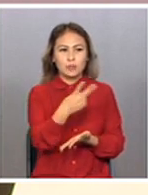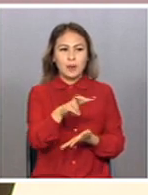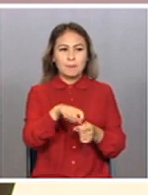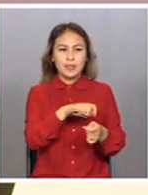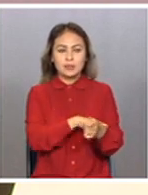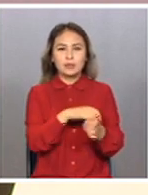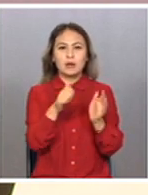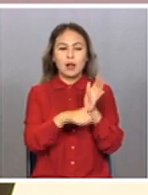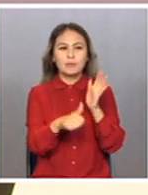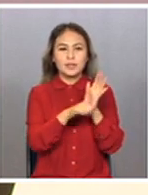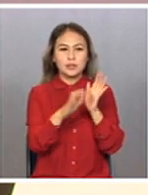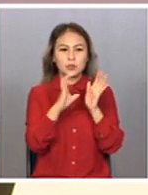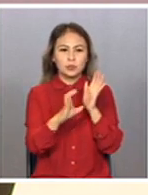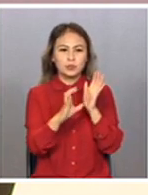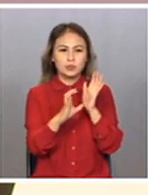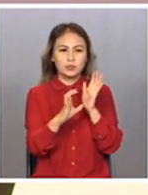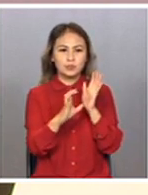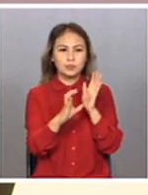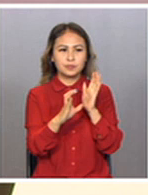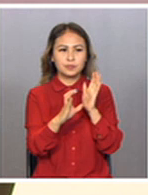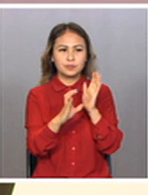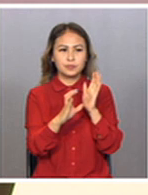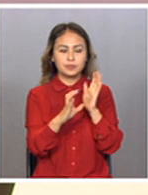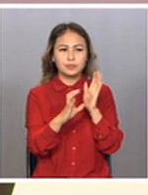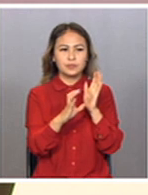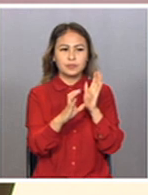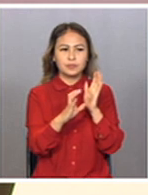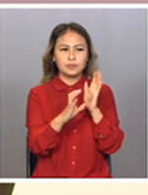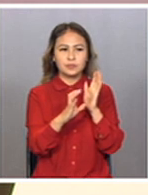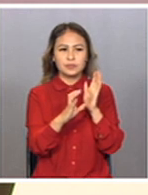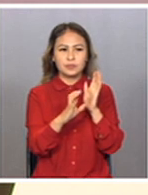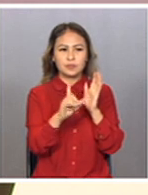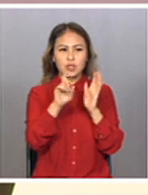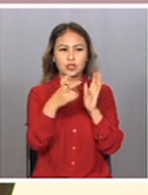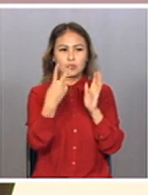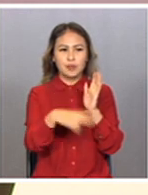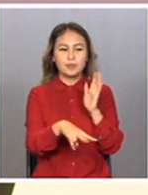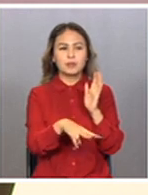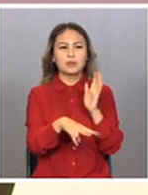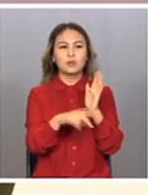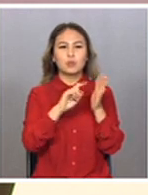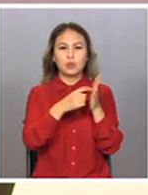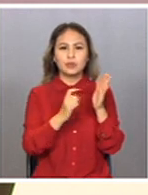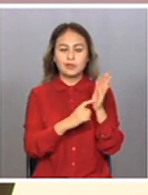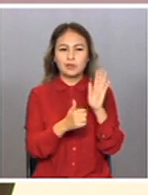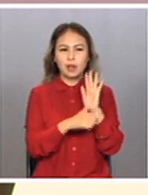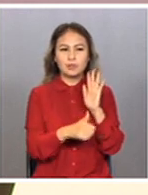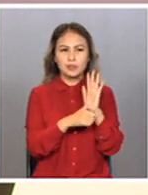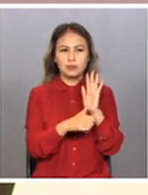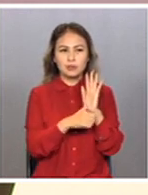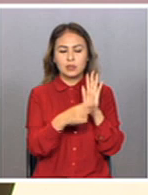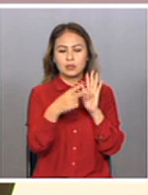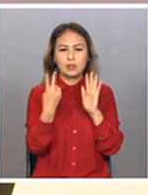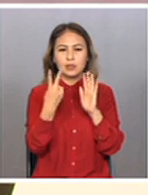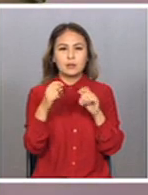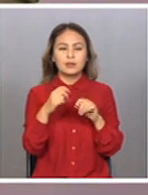өзін жазамыз. 1 минутта 60 секунд бар. 120 мен 60-тың бөліндісі